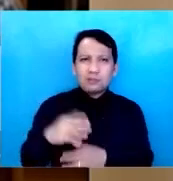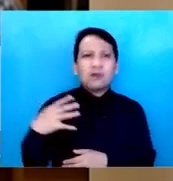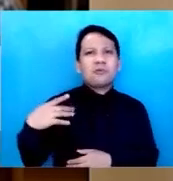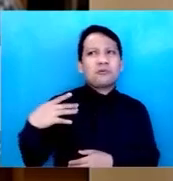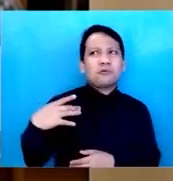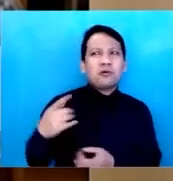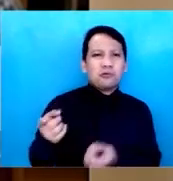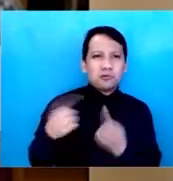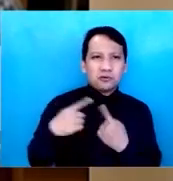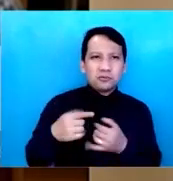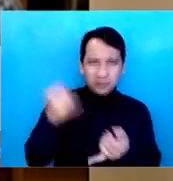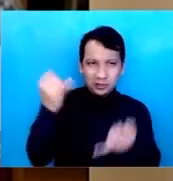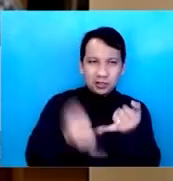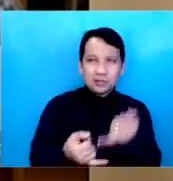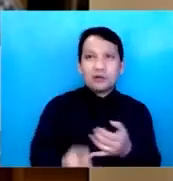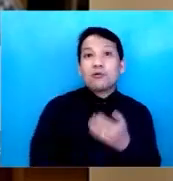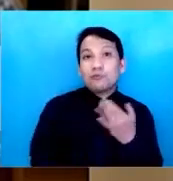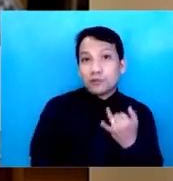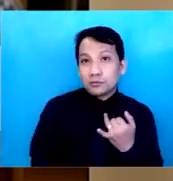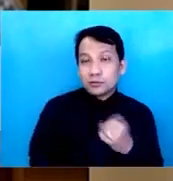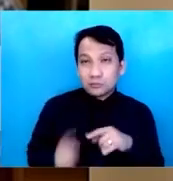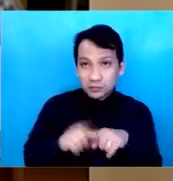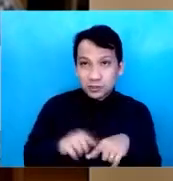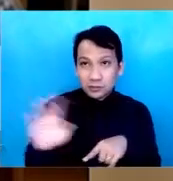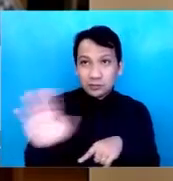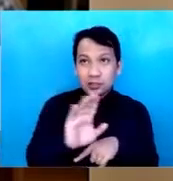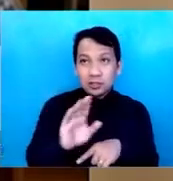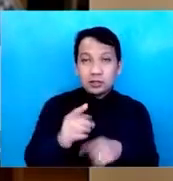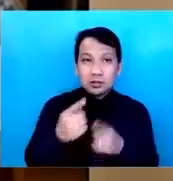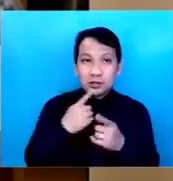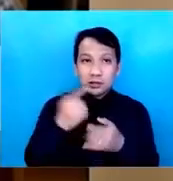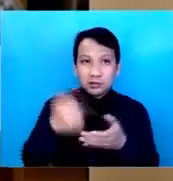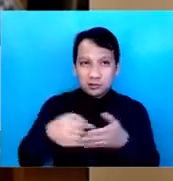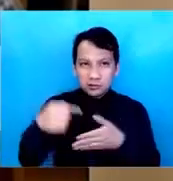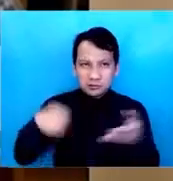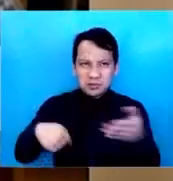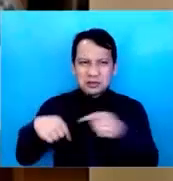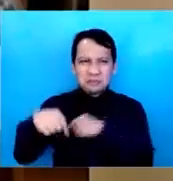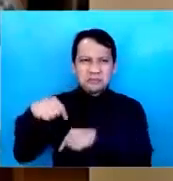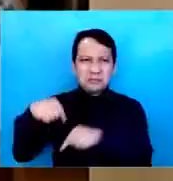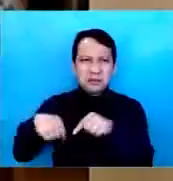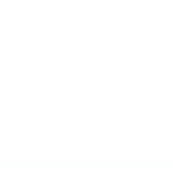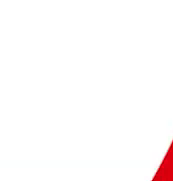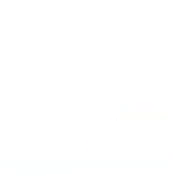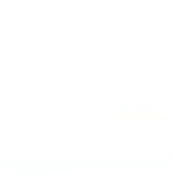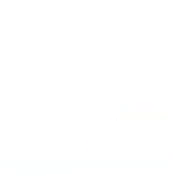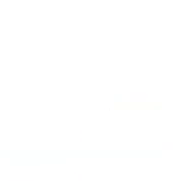ano yung dulo. Dahil kung pagbabasihan mo yung mga unang sinasabi, mahirap pang hawakan yun.